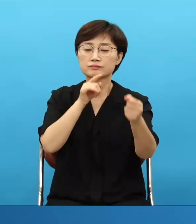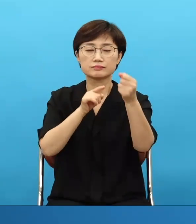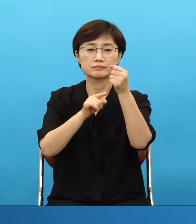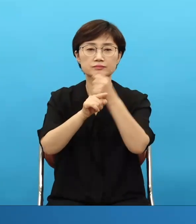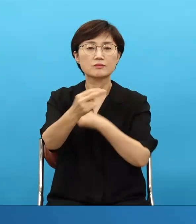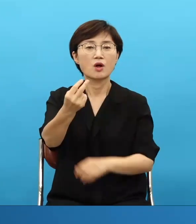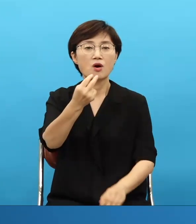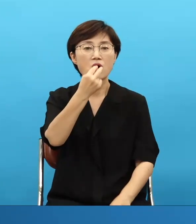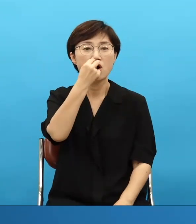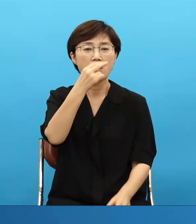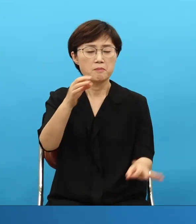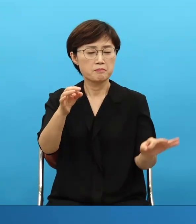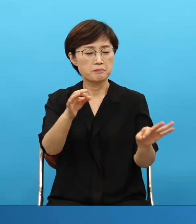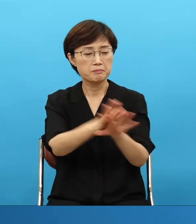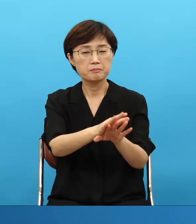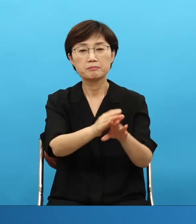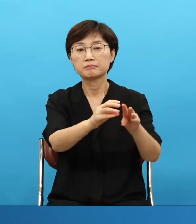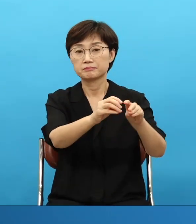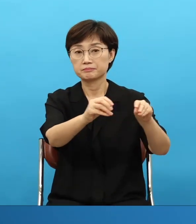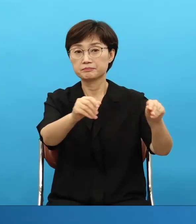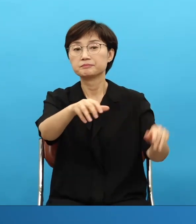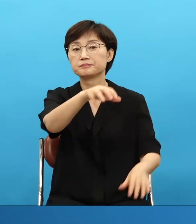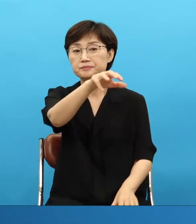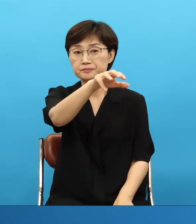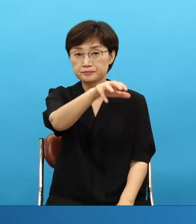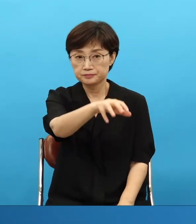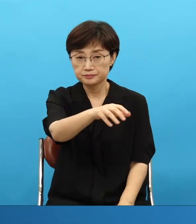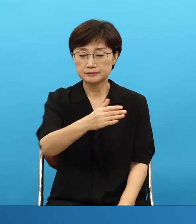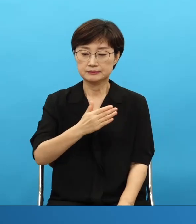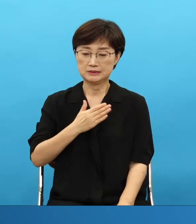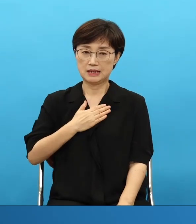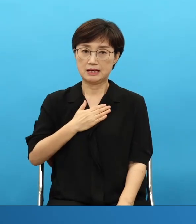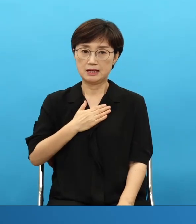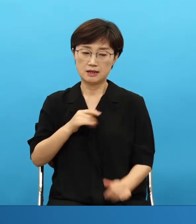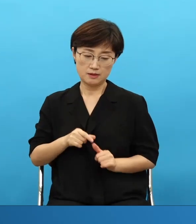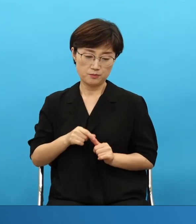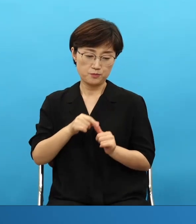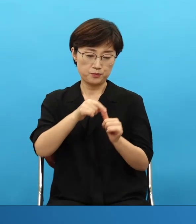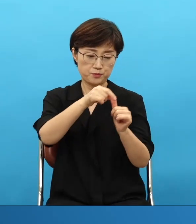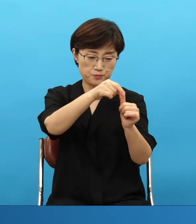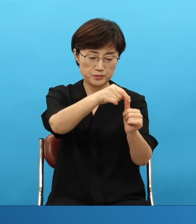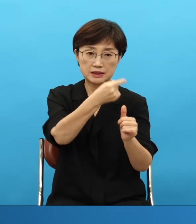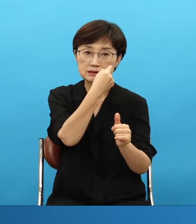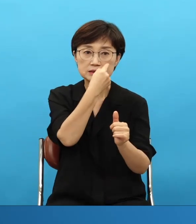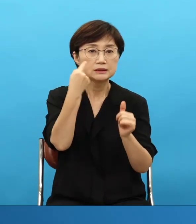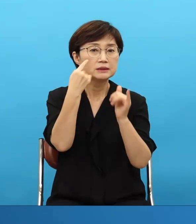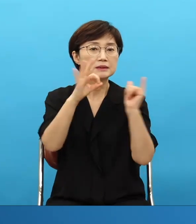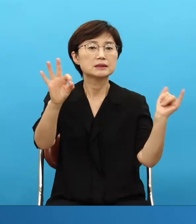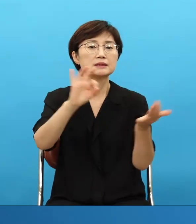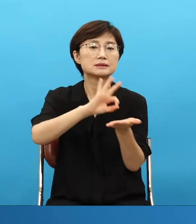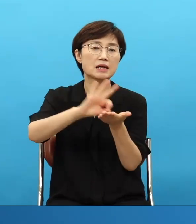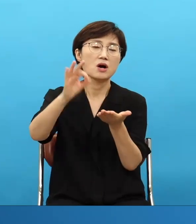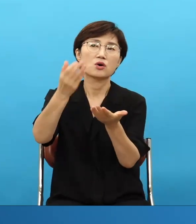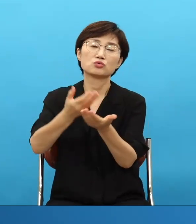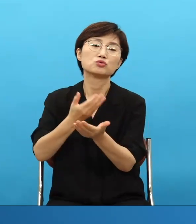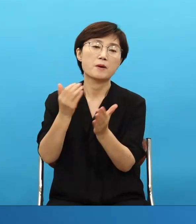진리와 생명 없는 이 땅에 날 즐기도록 세우셨네.